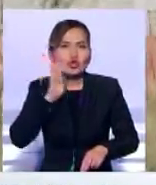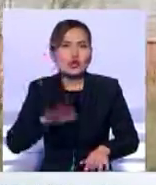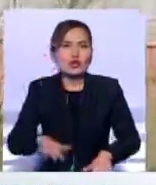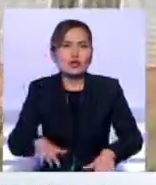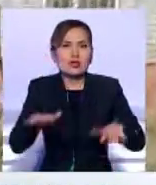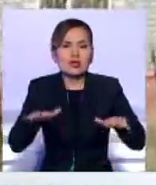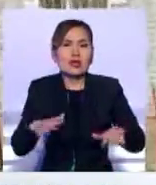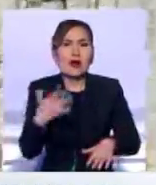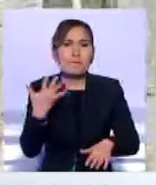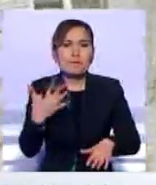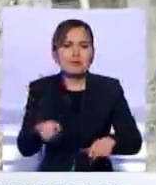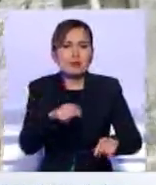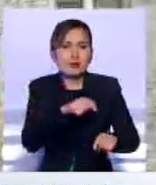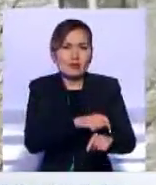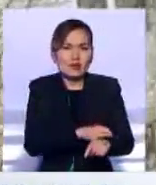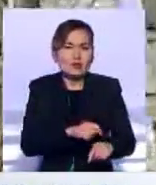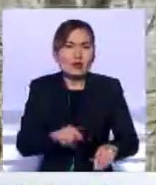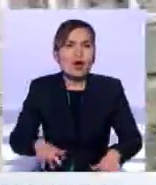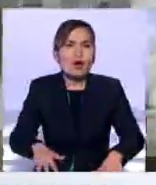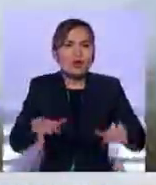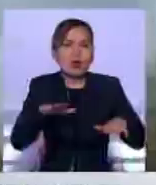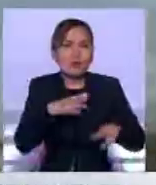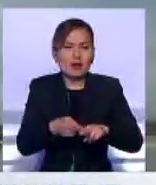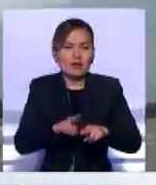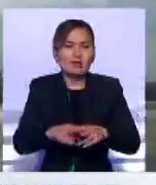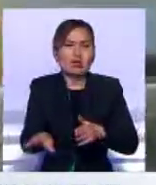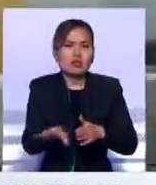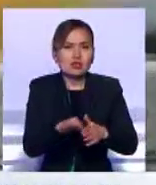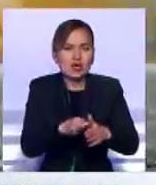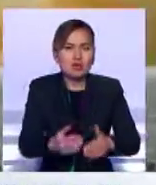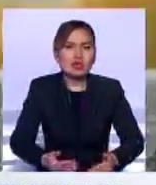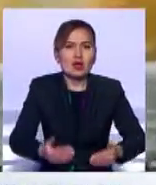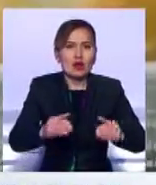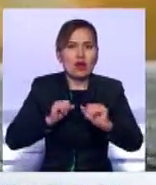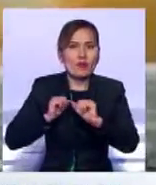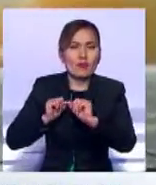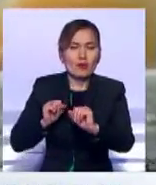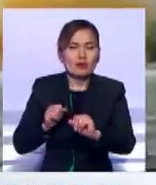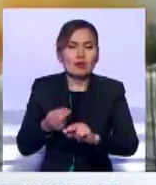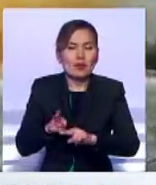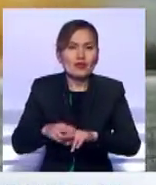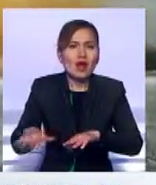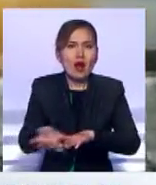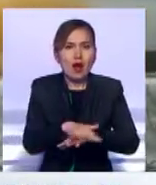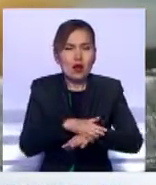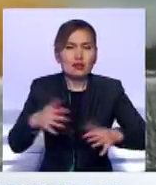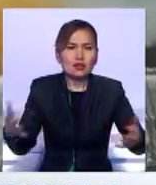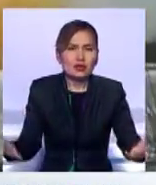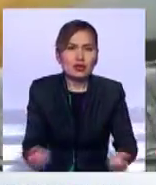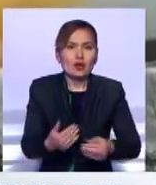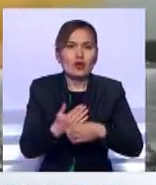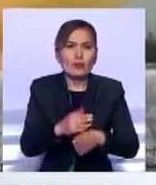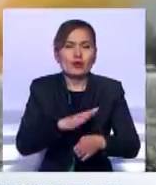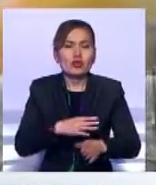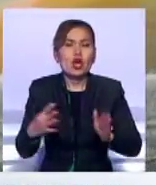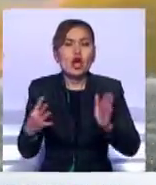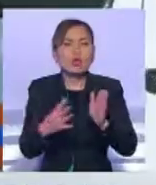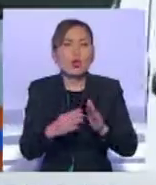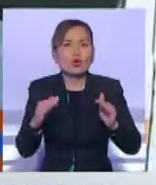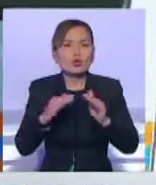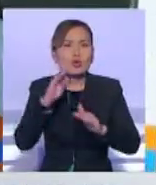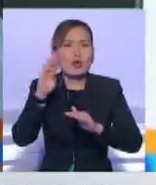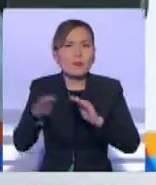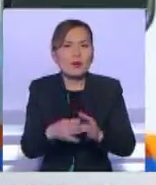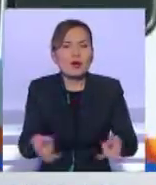асып, қауіпті межеге жеткен болатын. Дер кезінде қолға алынған шаралар нәтижесінде адамдар аман. Түйемойна қаралындағы 9 үйді су